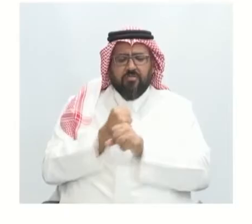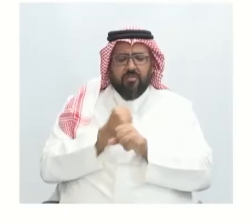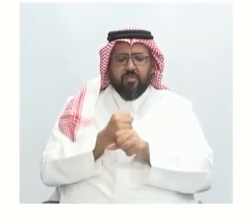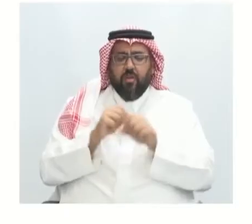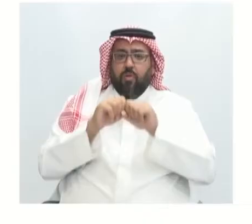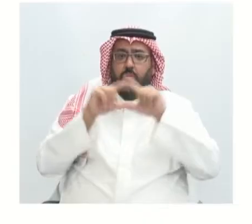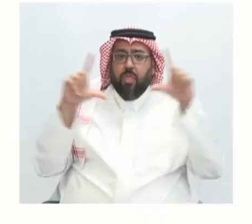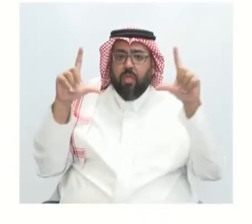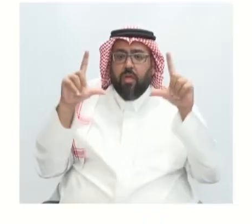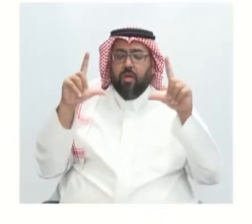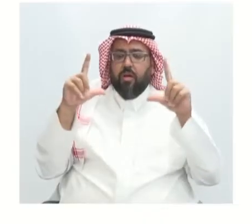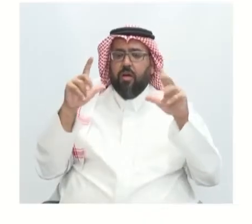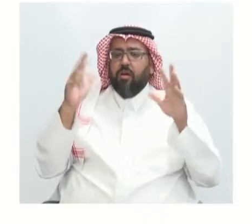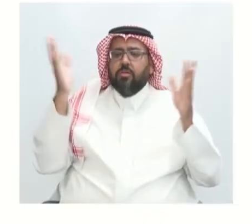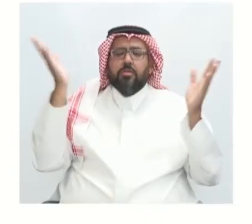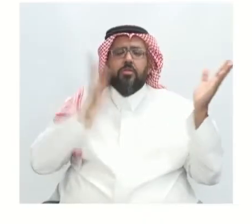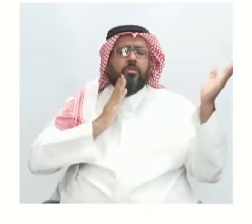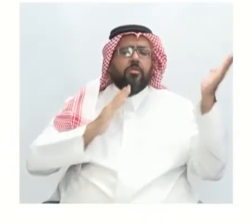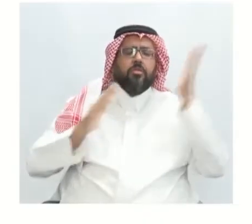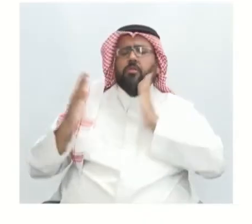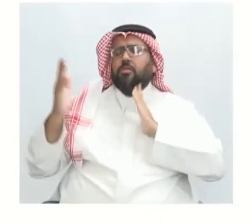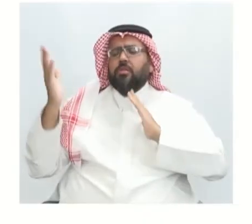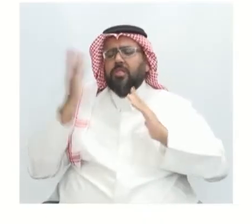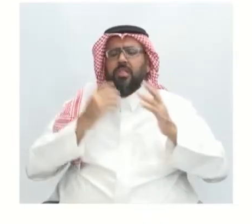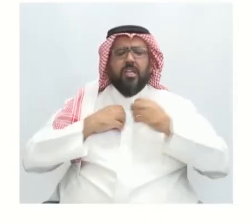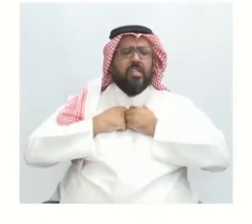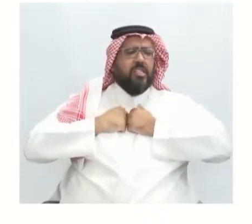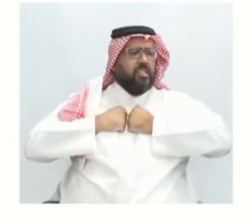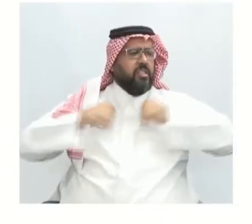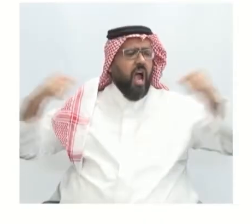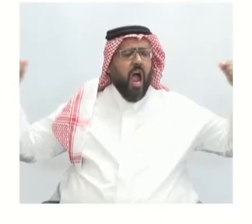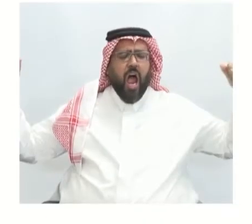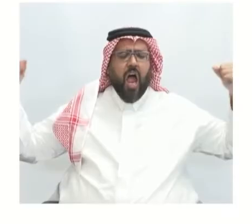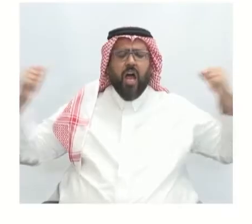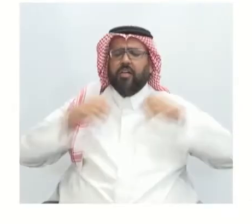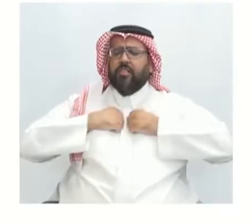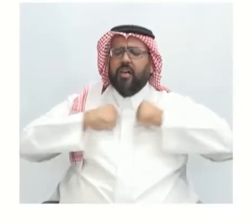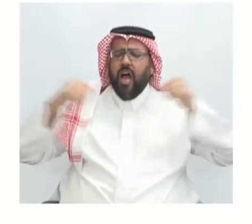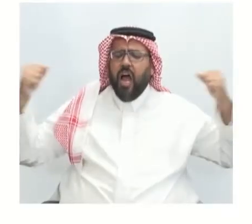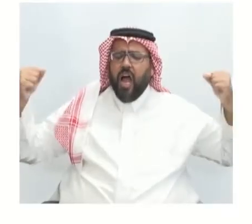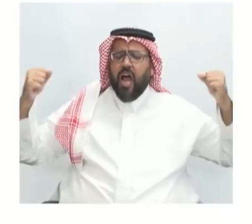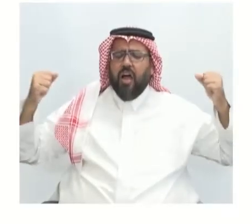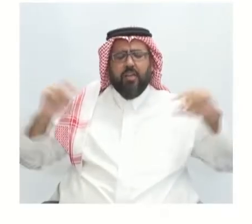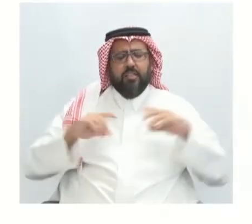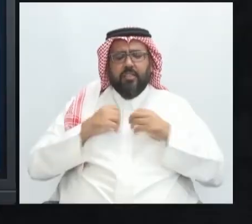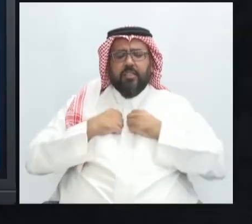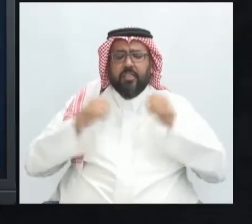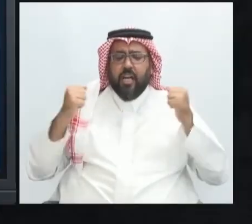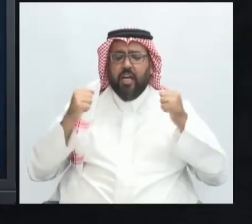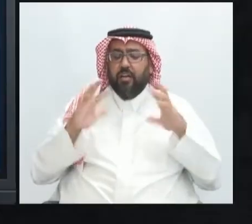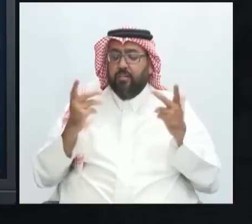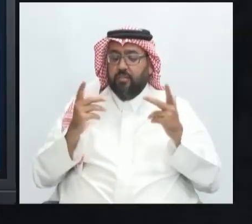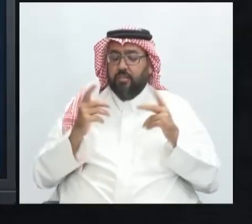يظهر التسخط مثل لطم الخدود وشق الجيوب وغير ذلك يا ابنائي وهذا متعلق